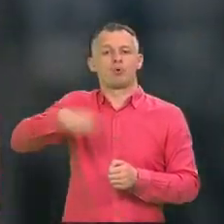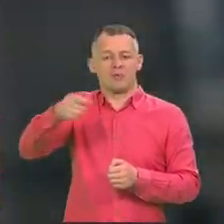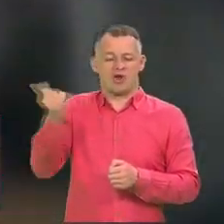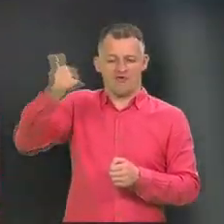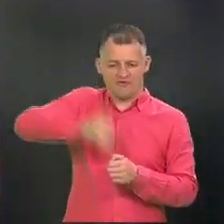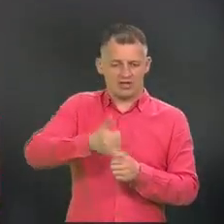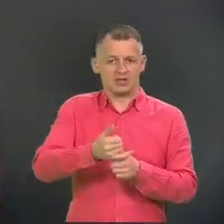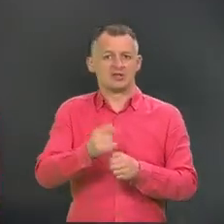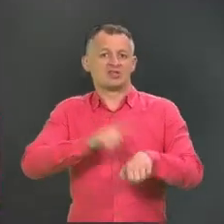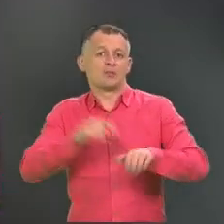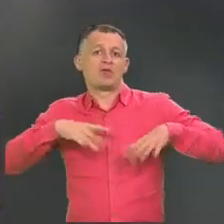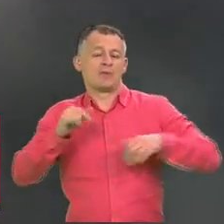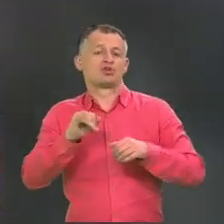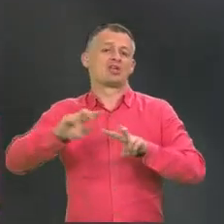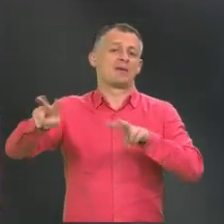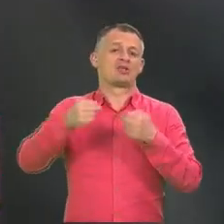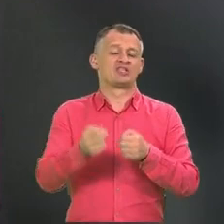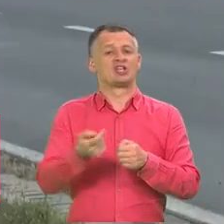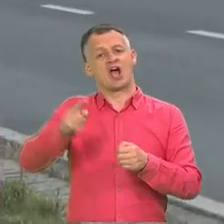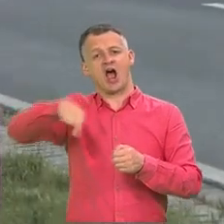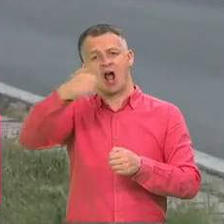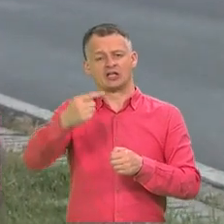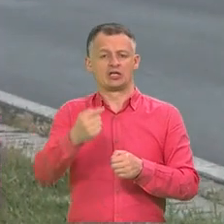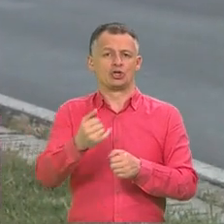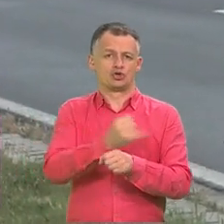solicitați pompieri din Călăraș, Ialomița, Tulcea și București.